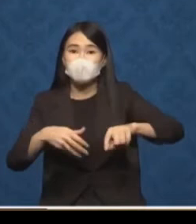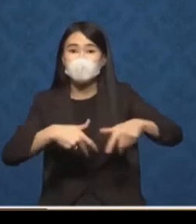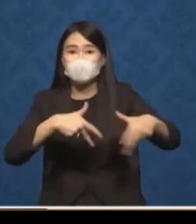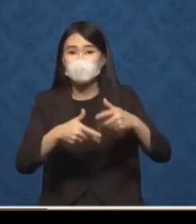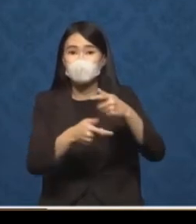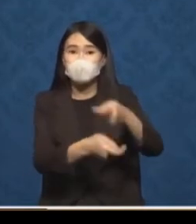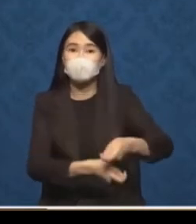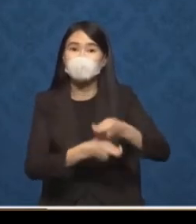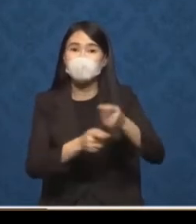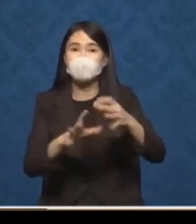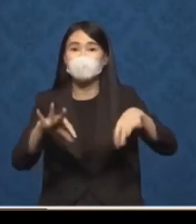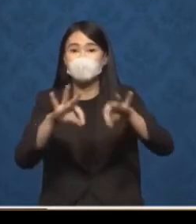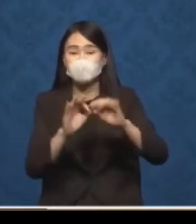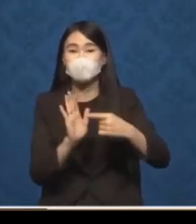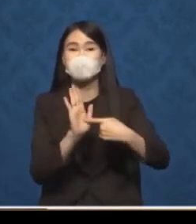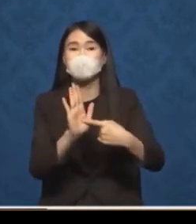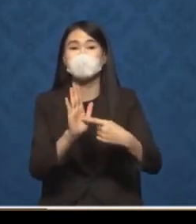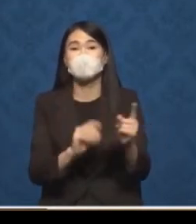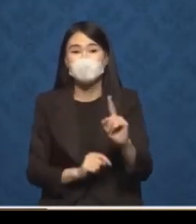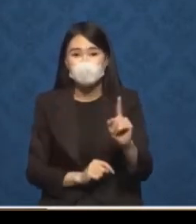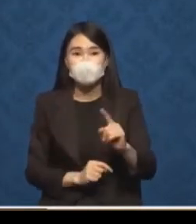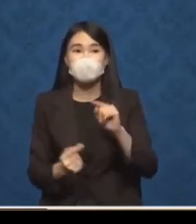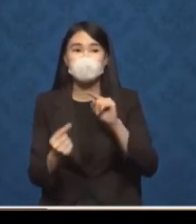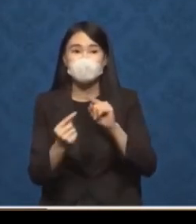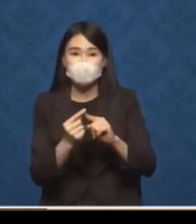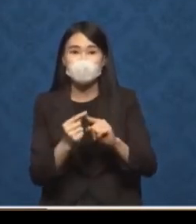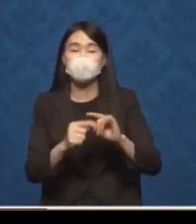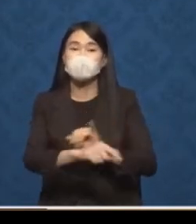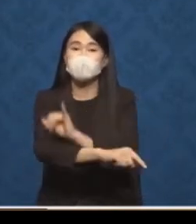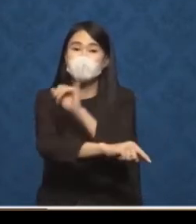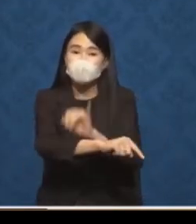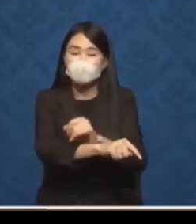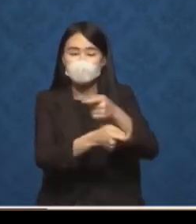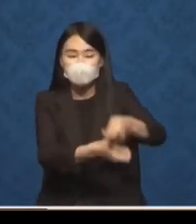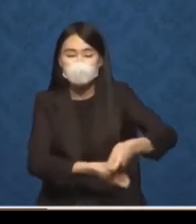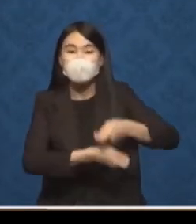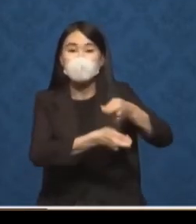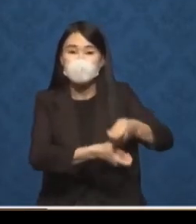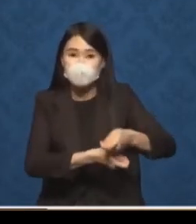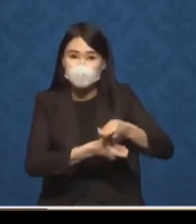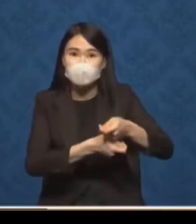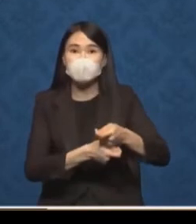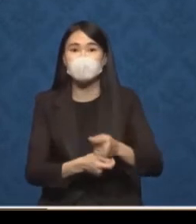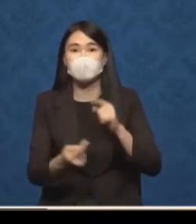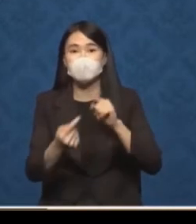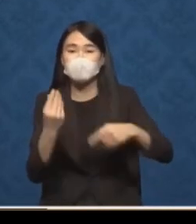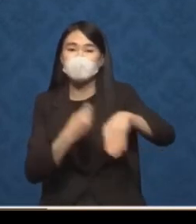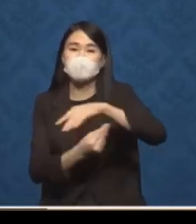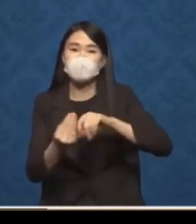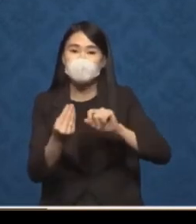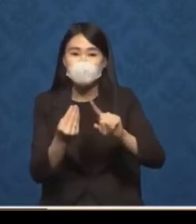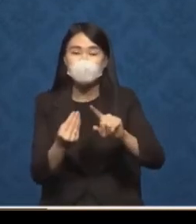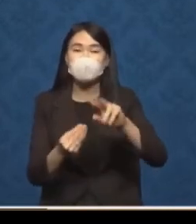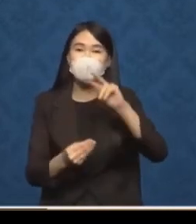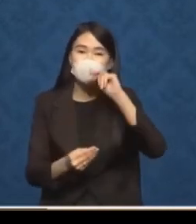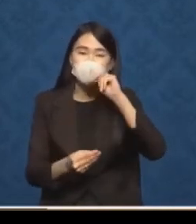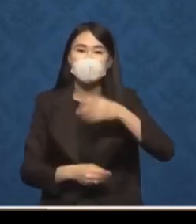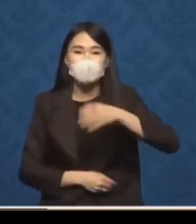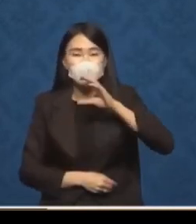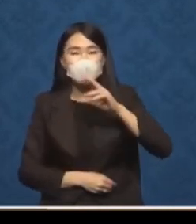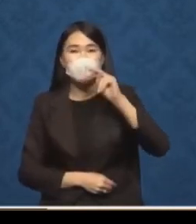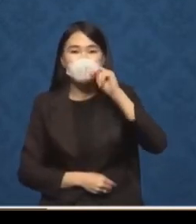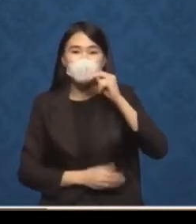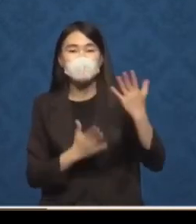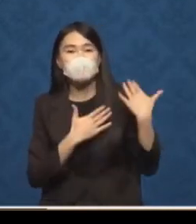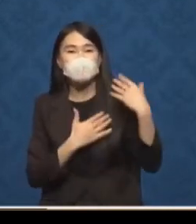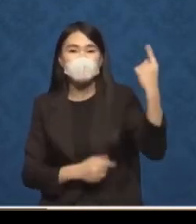ำคัญไม่ว่าจะเป็นพื้นที่การทางการเกษตรไม่ว่าเป็นพื้นที่ทางเศรษฐกิจหรือพื้นที่ทางการท่องเที่ยว